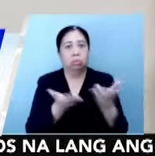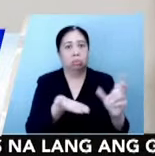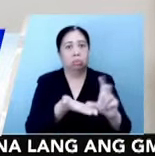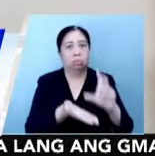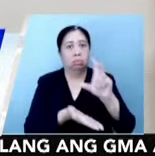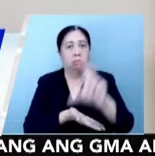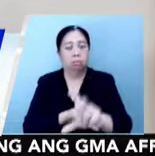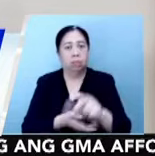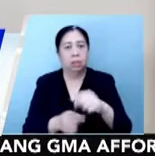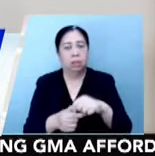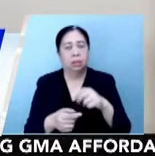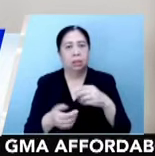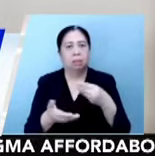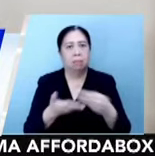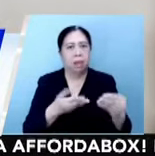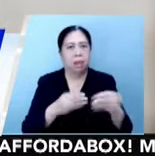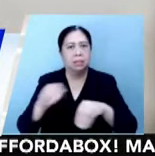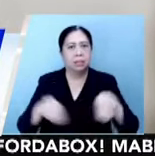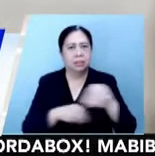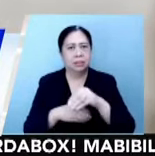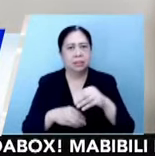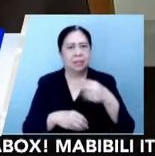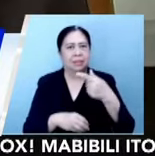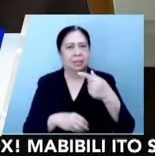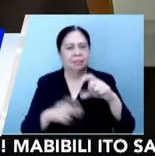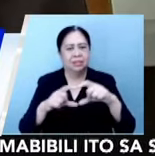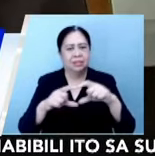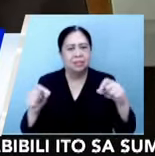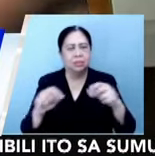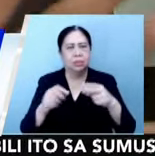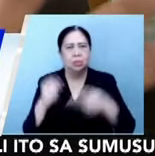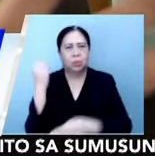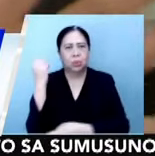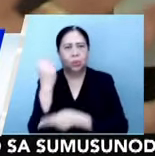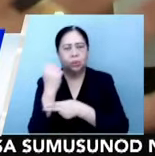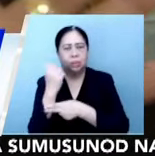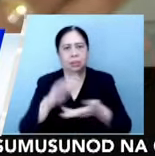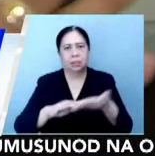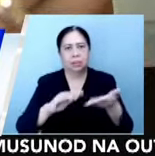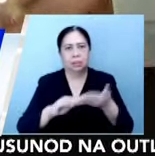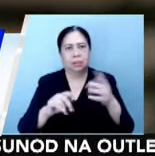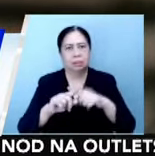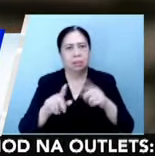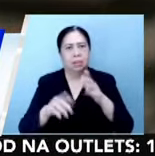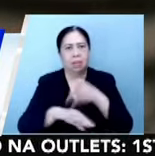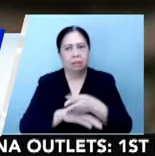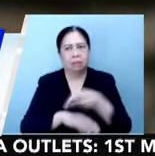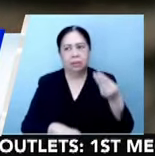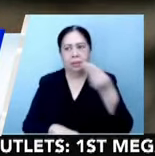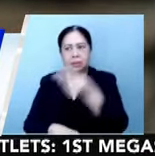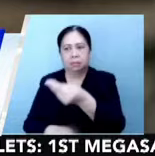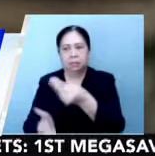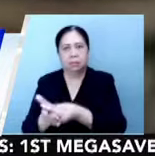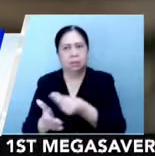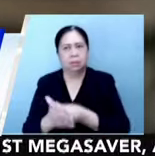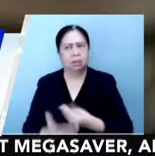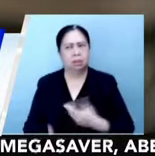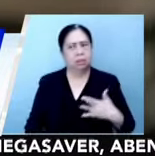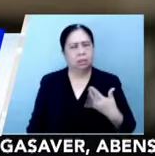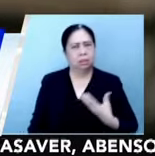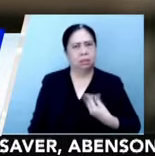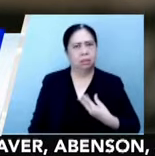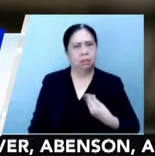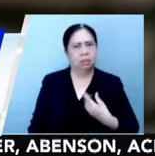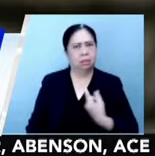buy and sell ng mga gift check ng isa ring hotel casino. Pero pagkatapos daw niyang maibigay ang pera, kinabahan na siya sa sagot